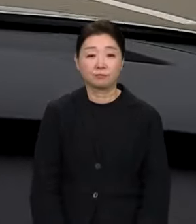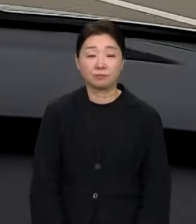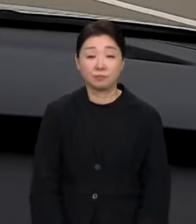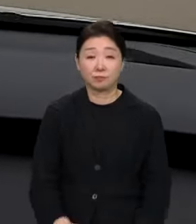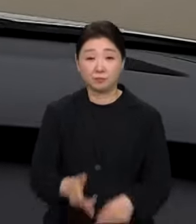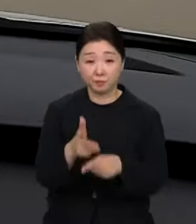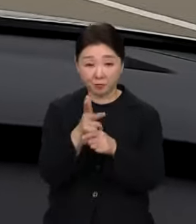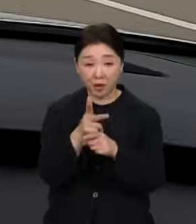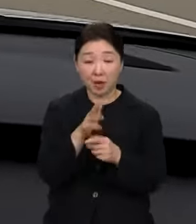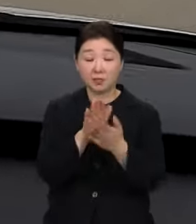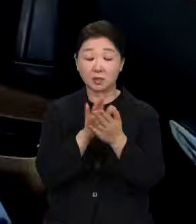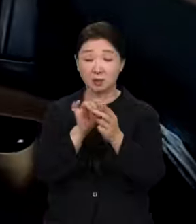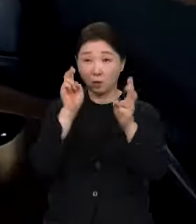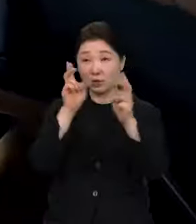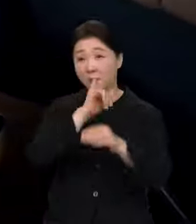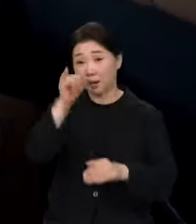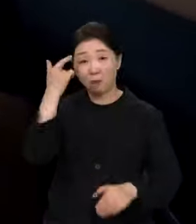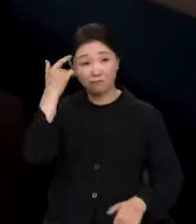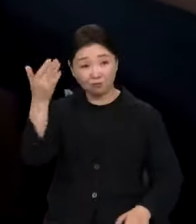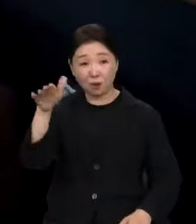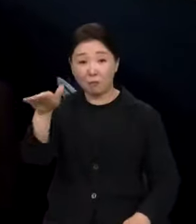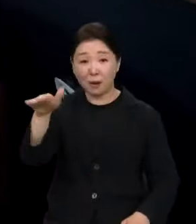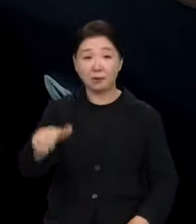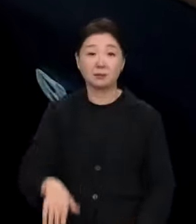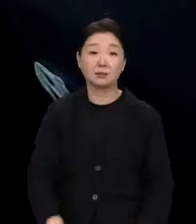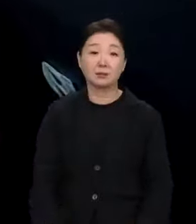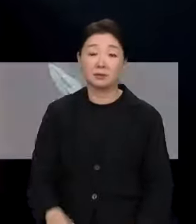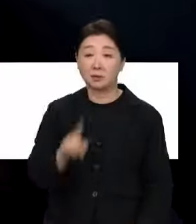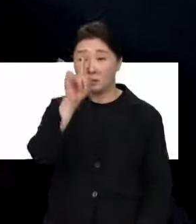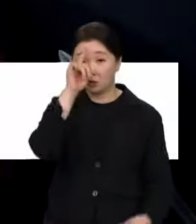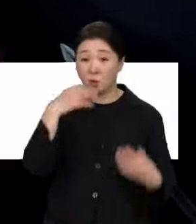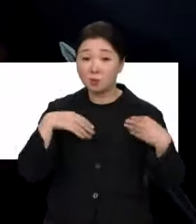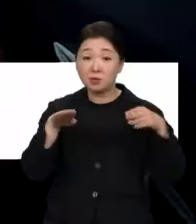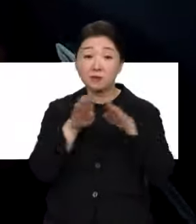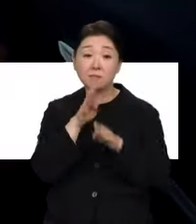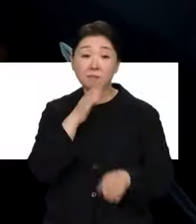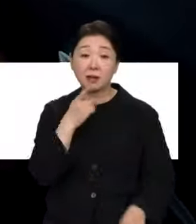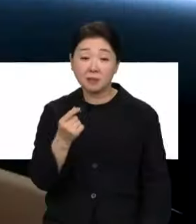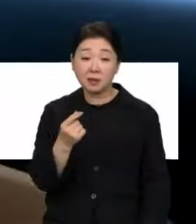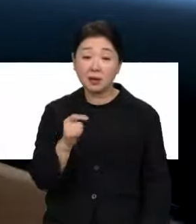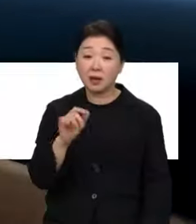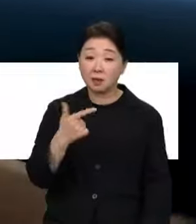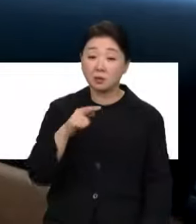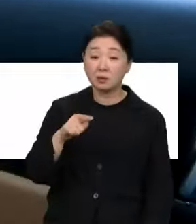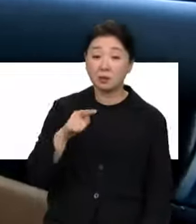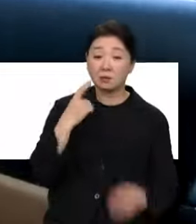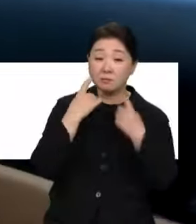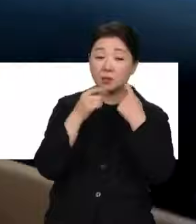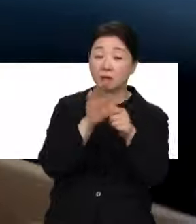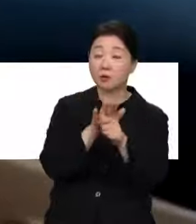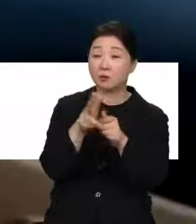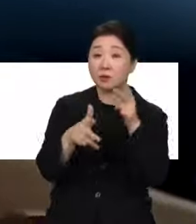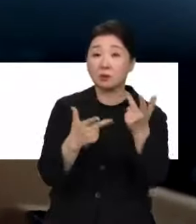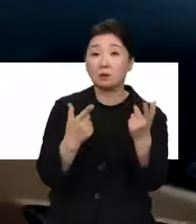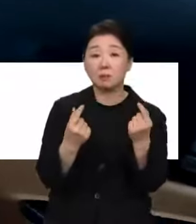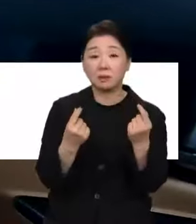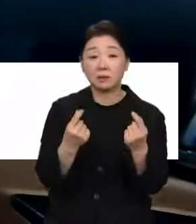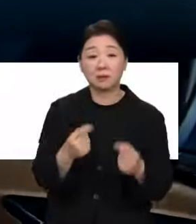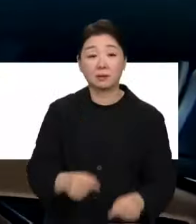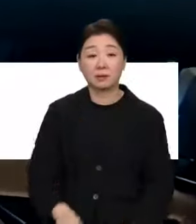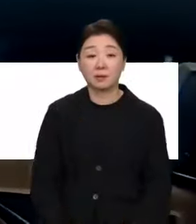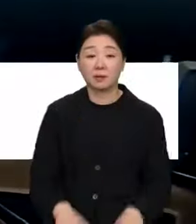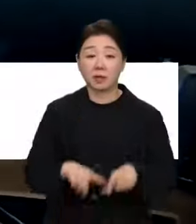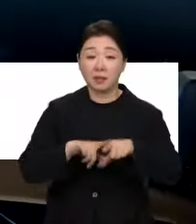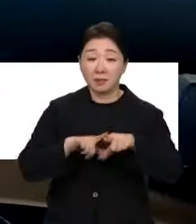취재진이 직접 이 업체에 물어봤습니다. 정부 기관인가요 혹시 거기? 아니요, 저희는 민간 지원 사업이신데요.